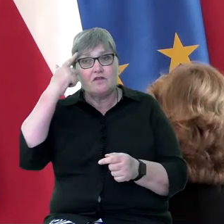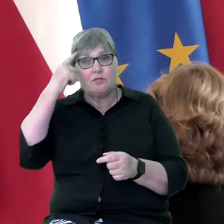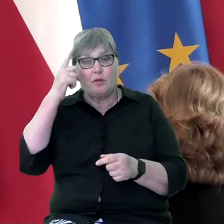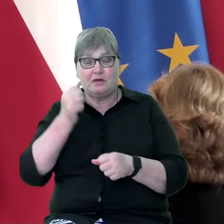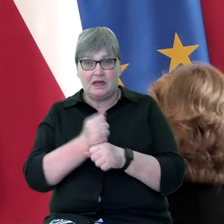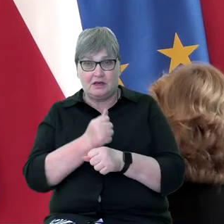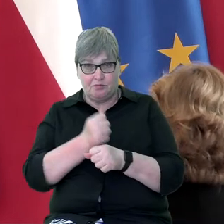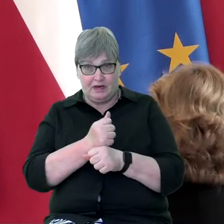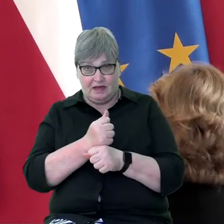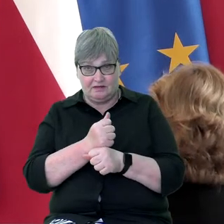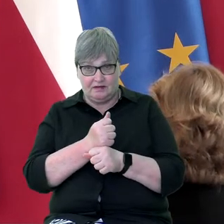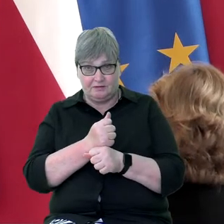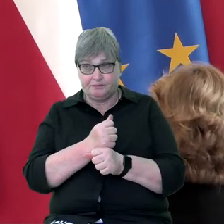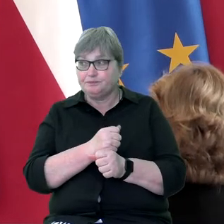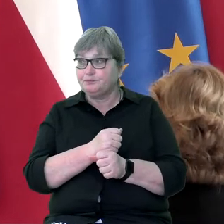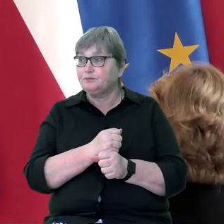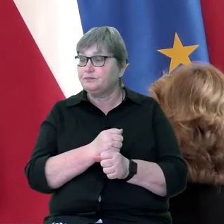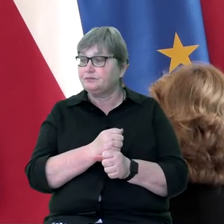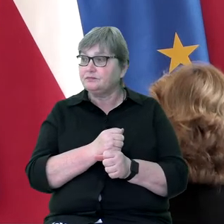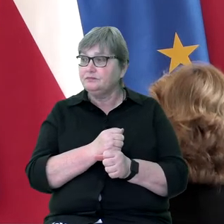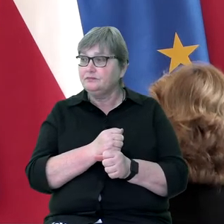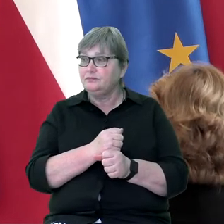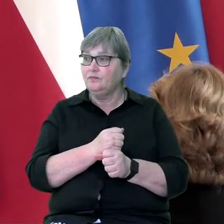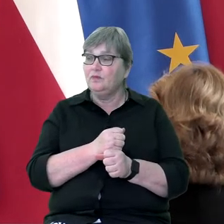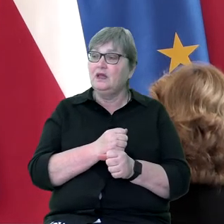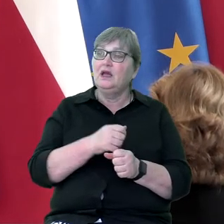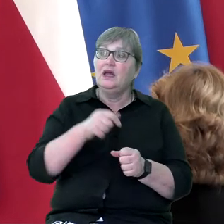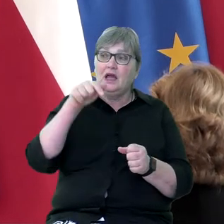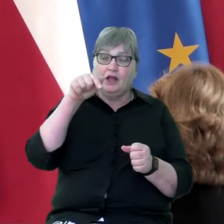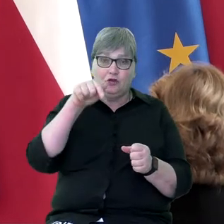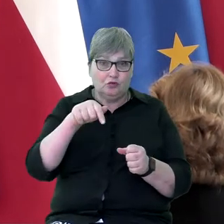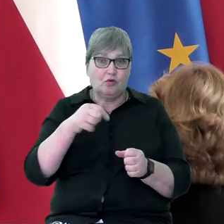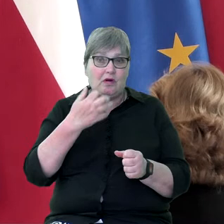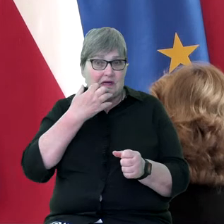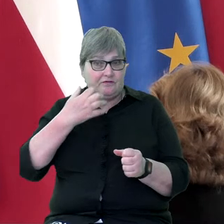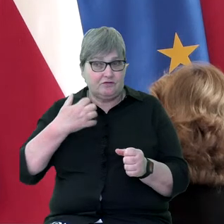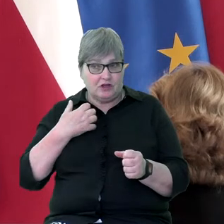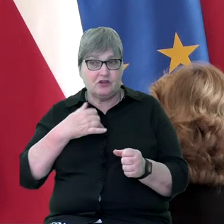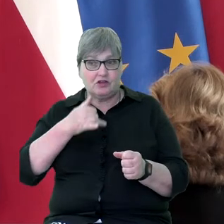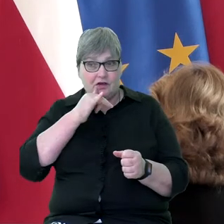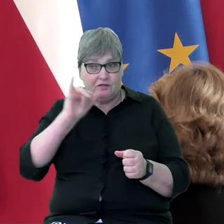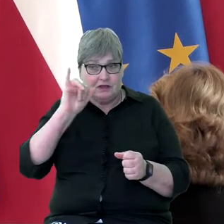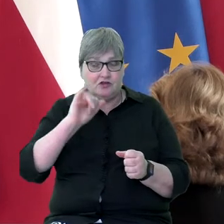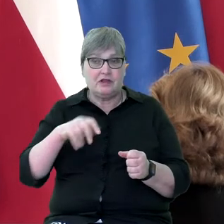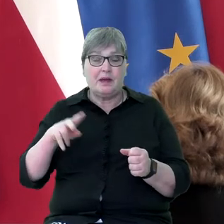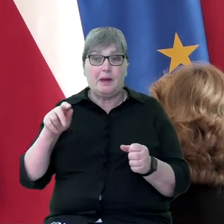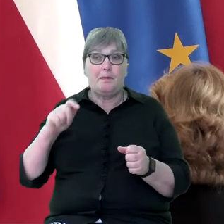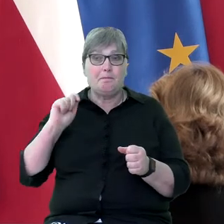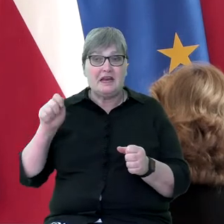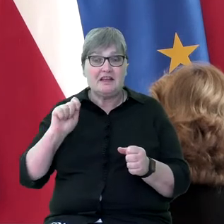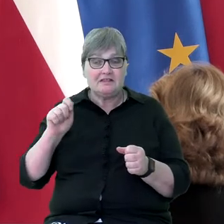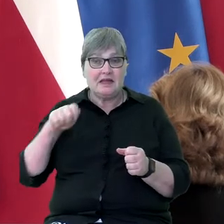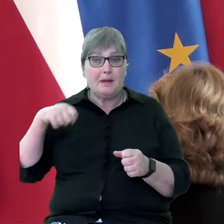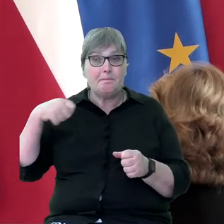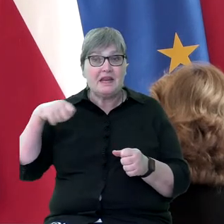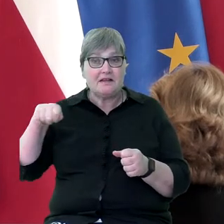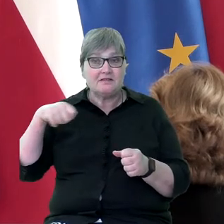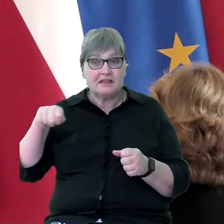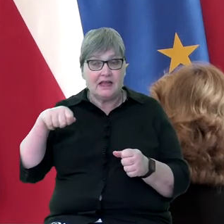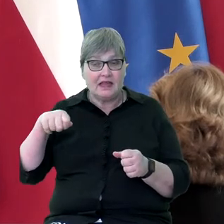to się znalazło też w tym liście pana prezydenta, tam padło takie sformułowanie o tym